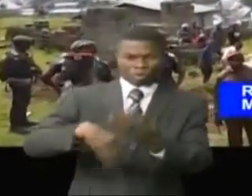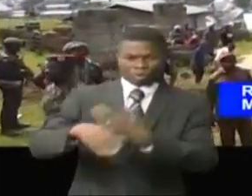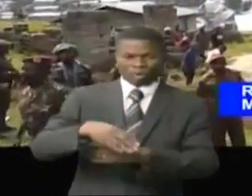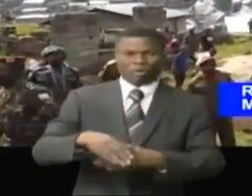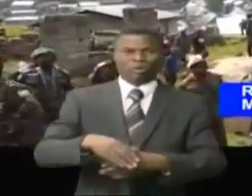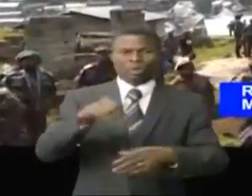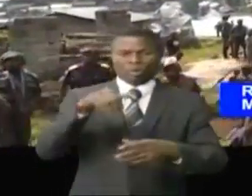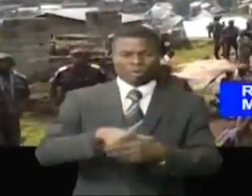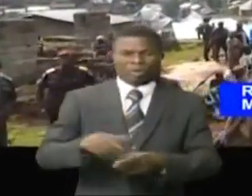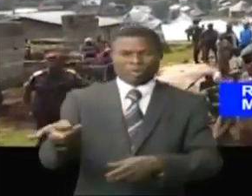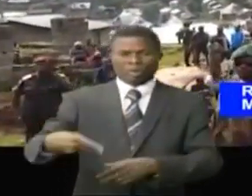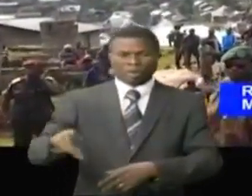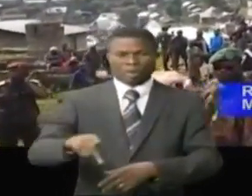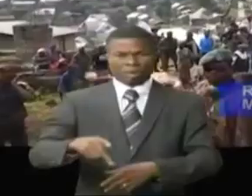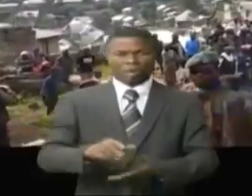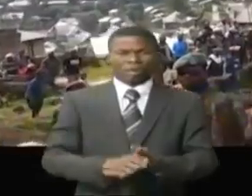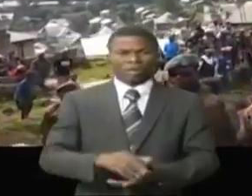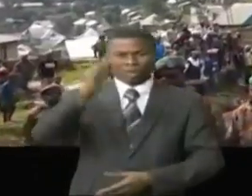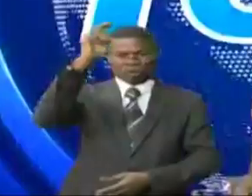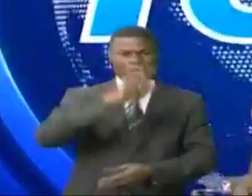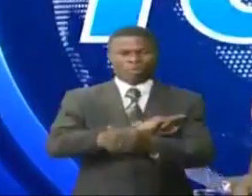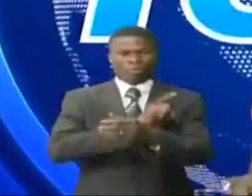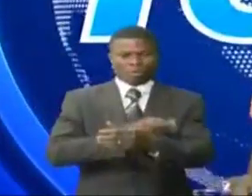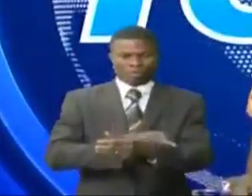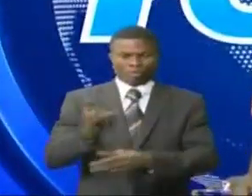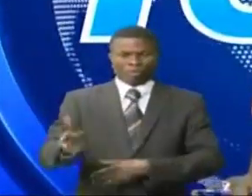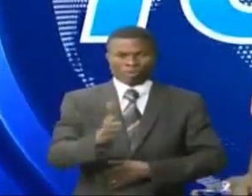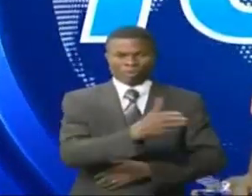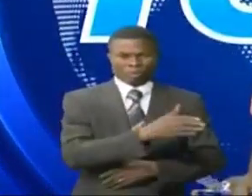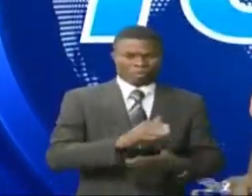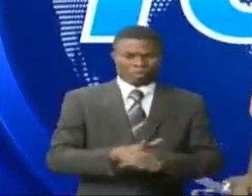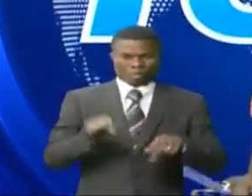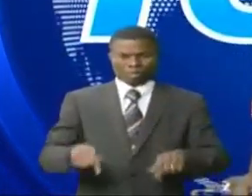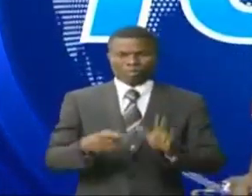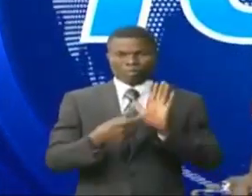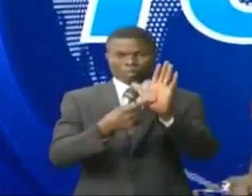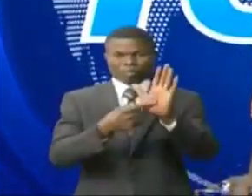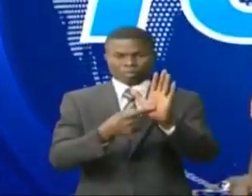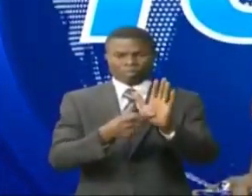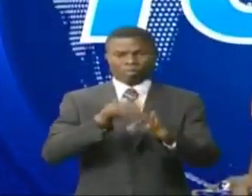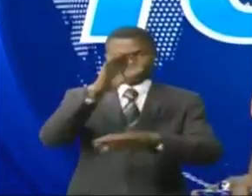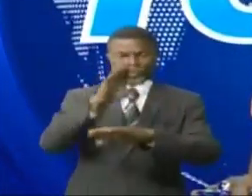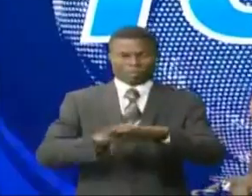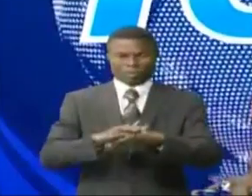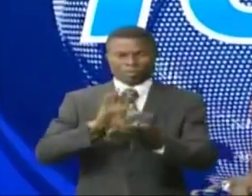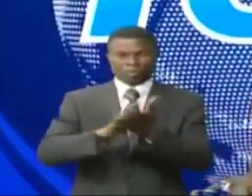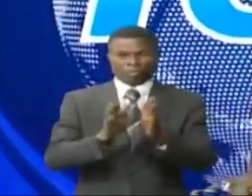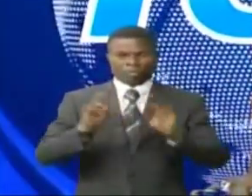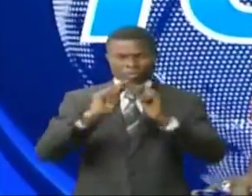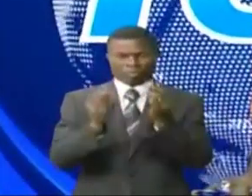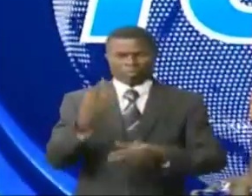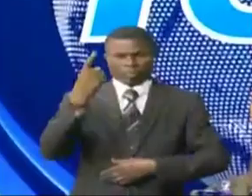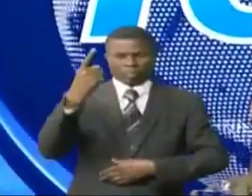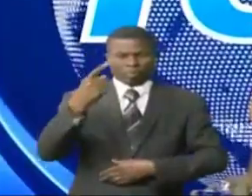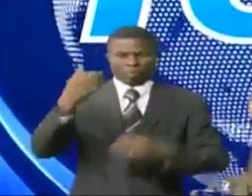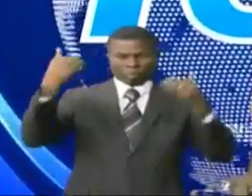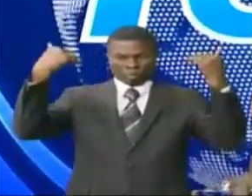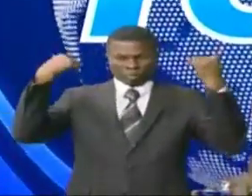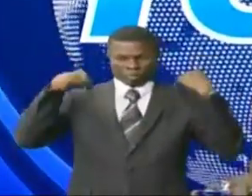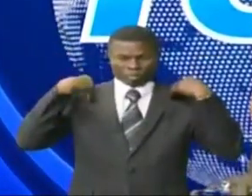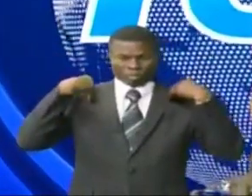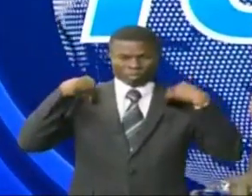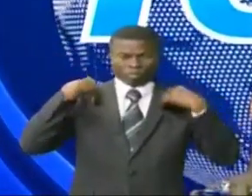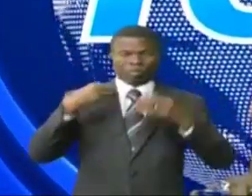faille en province du Nord-Kivu. Suivez à présent cet appel à l'unité fait par le commandant de